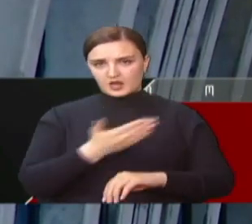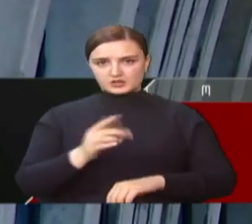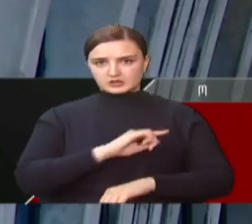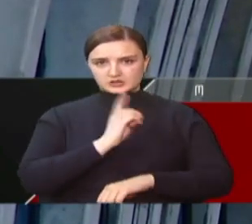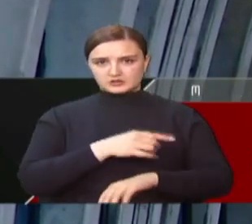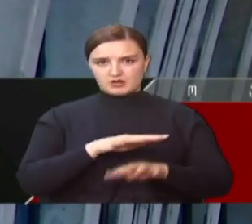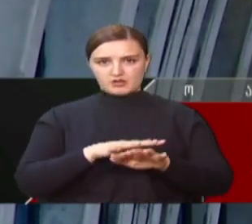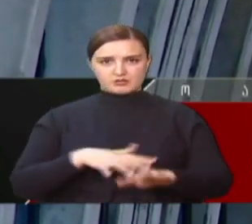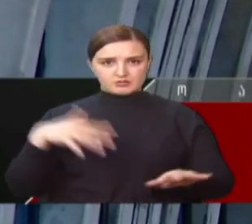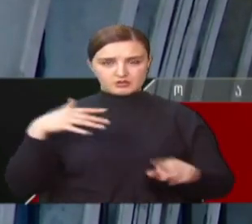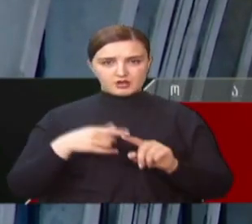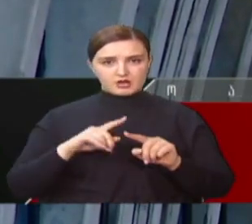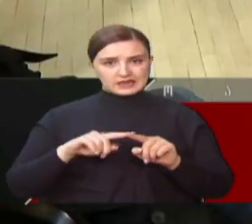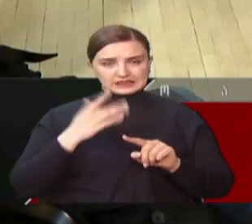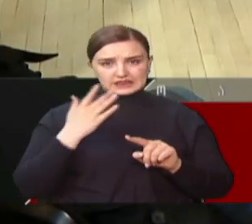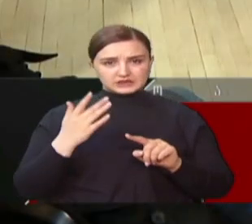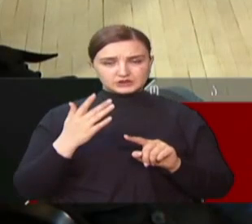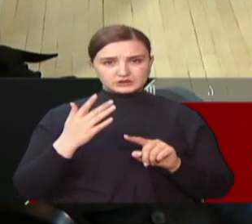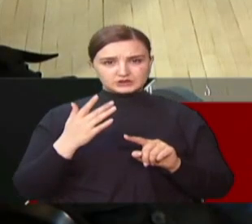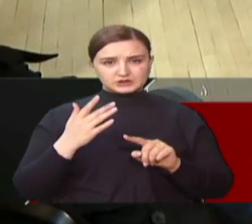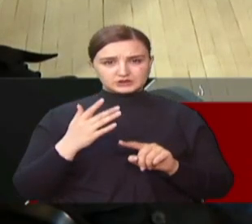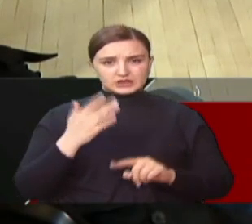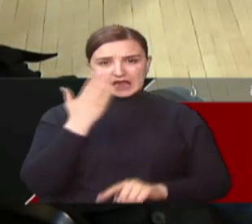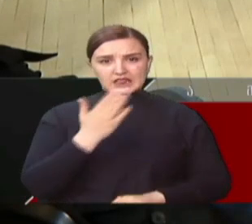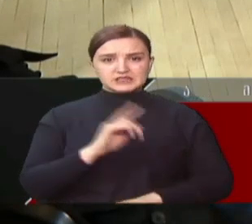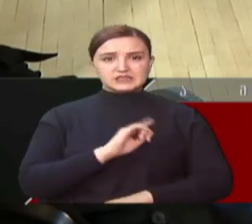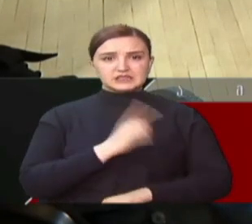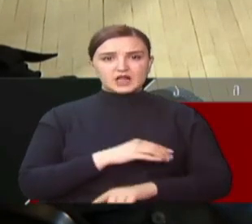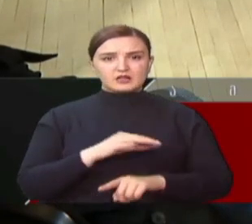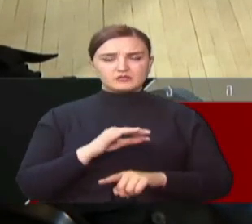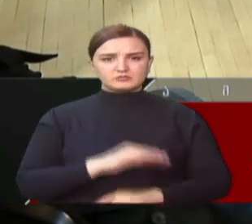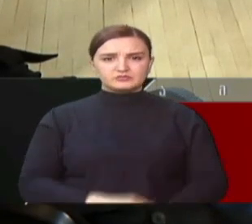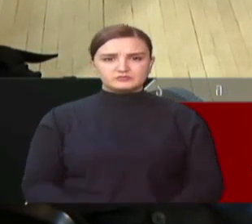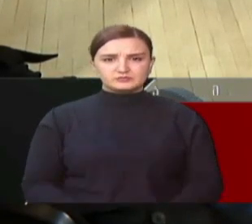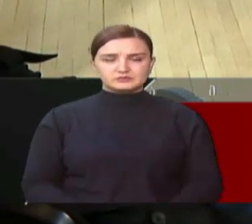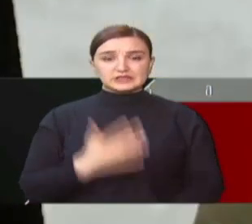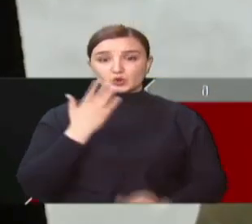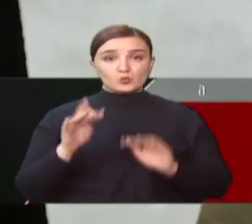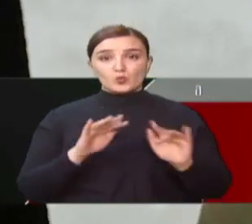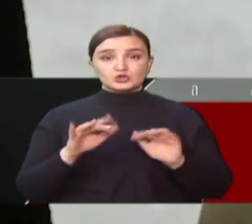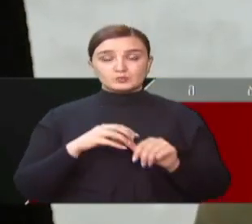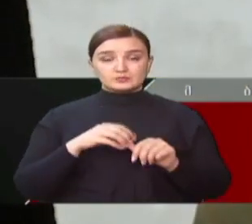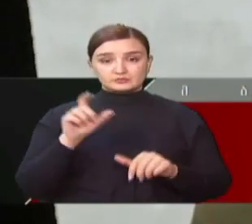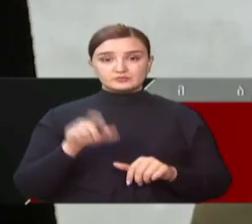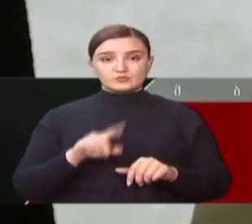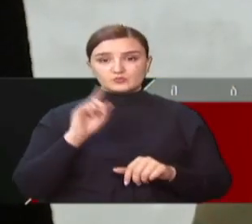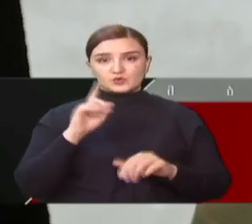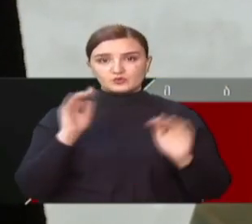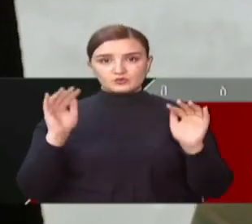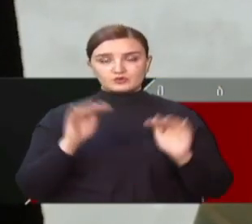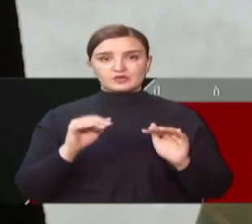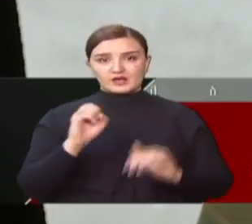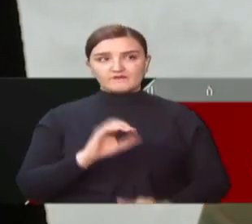ძალა. პარტია მოქალაქეების თავმჯდომარის დეპუტატ ალეკო ელისაშვილის თქმით 7-8 მარტის აქციაზე ახალგაზრდები გამოვიდნენ